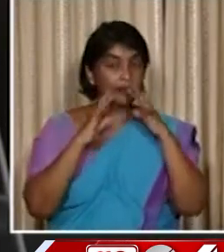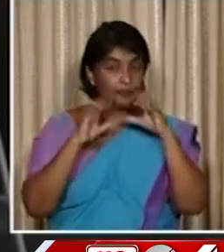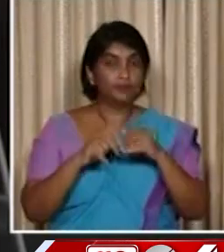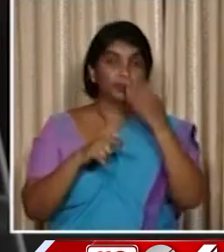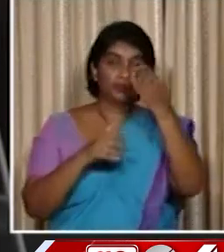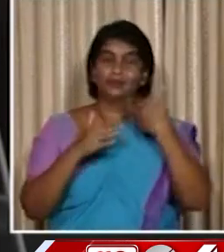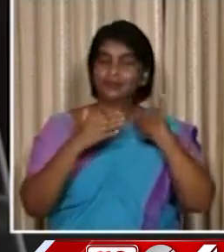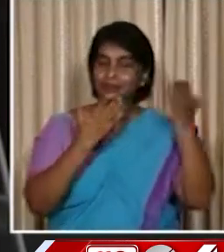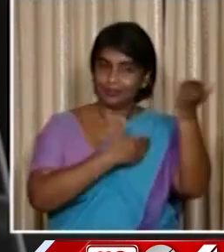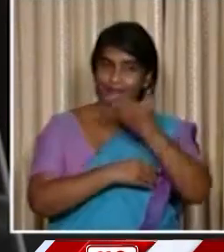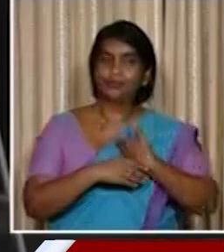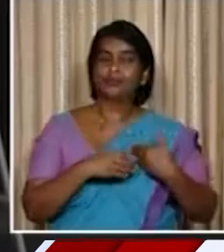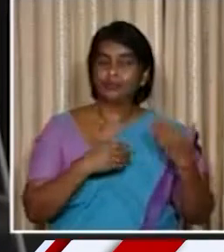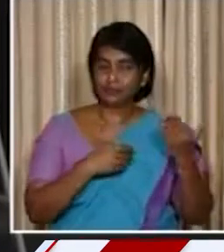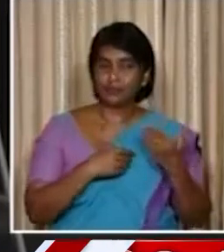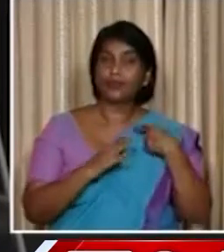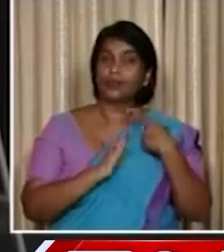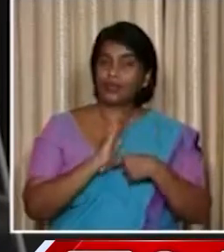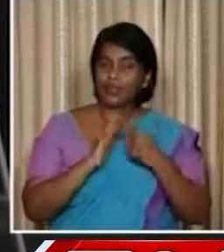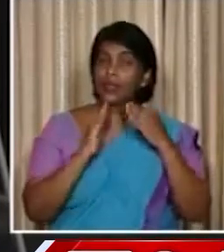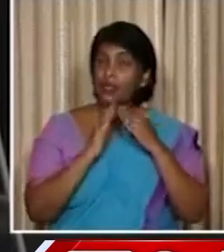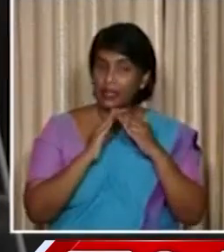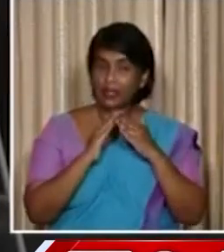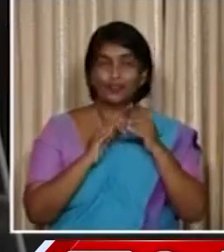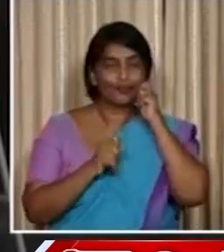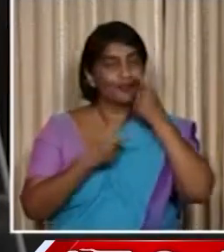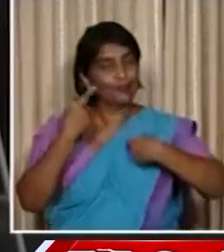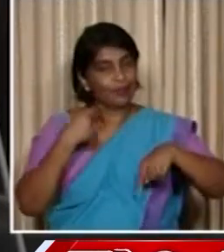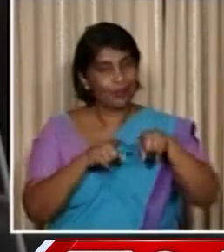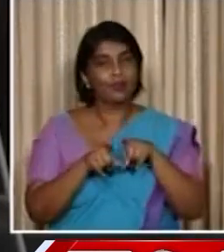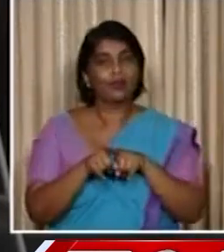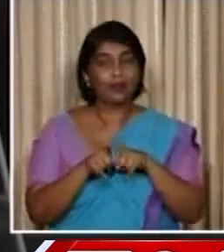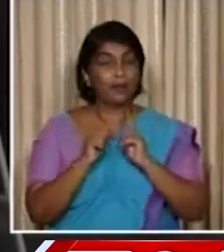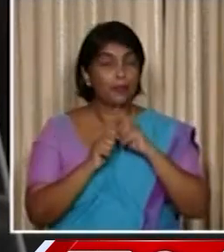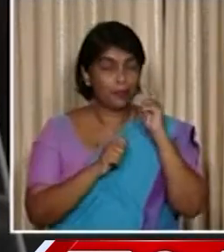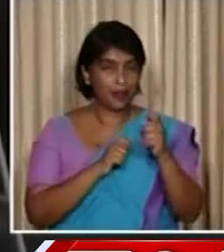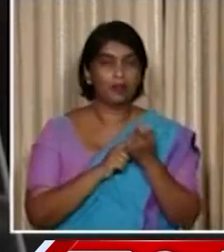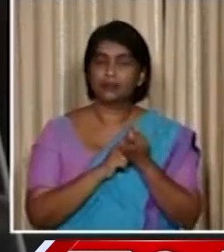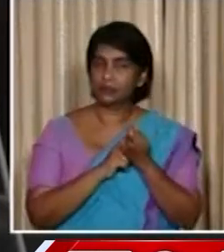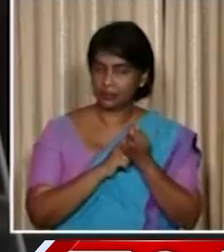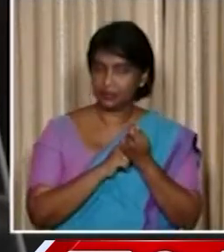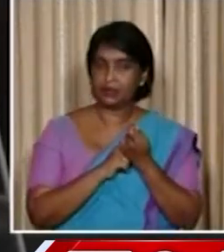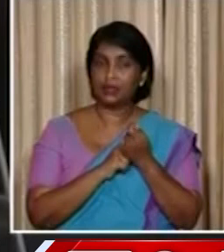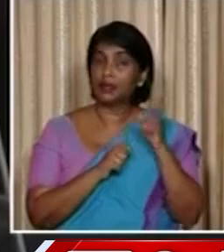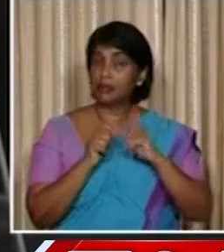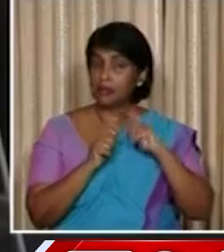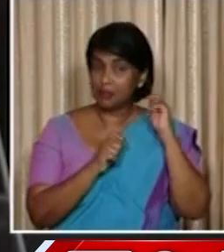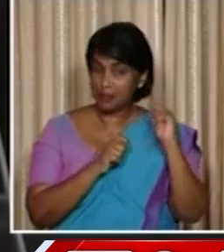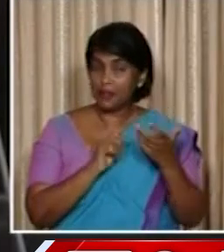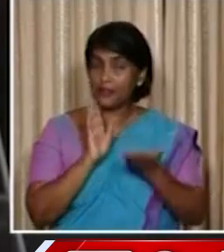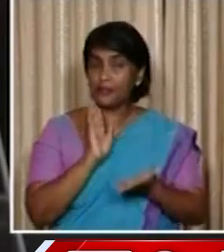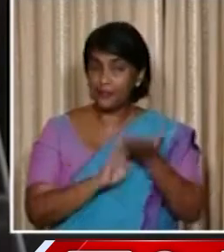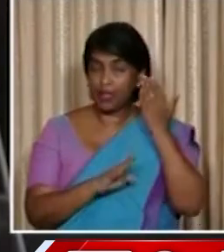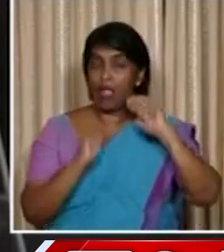ඔබතුමත් මමත් අපි මේ හැම දෙනාමත් රටේ ඉන්න ගෘහස්ත පාරිභෝගිකයන් ගෙවන ප්‍රමාණයක් තියෙනවා ඒ ගෙවන ප්‍රමාණයට